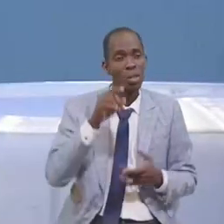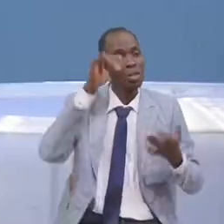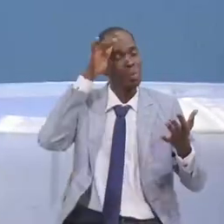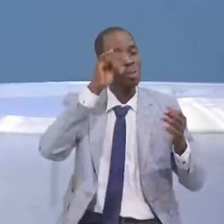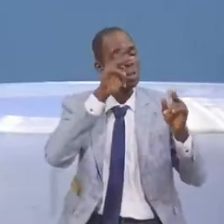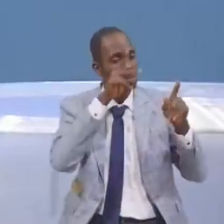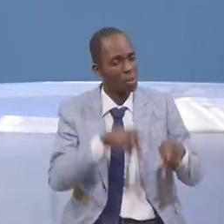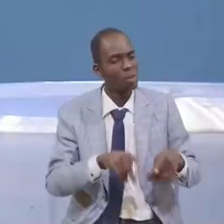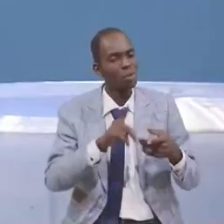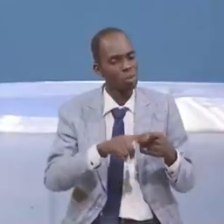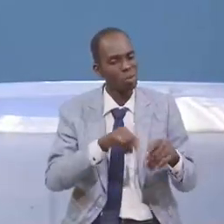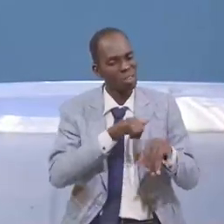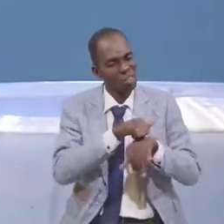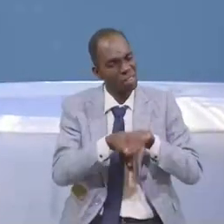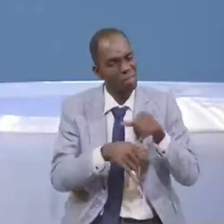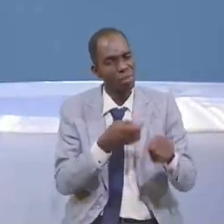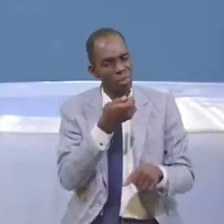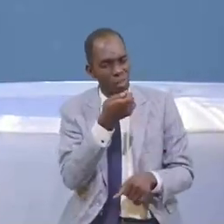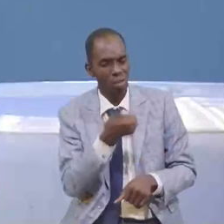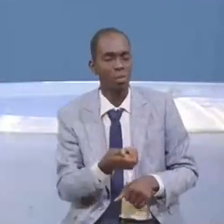Vous espérez au moins qu'il vous trompe un peu.